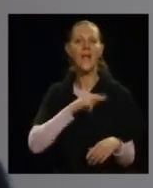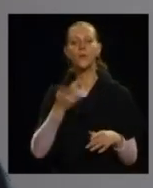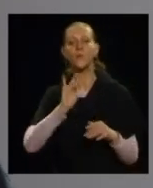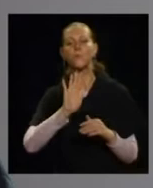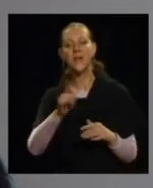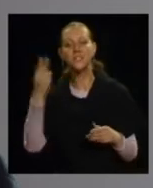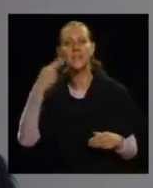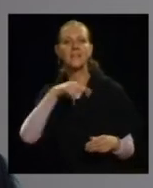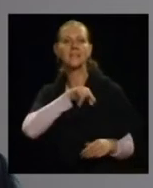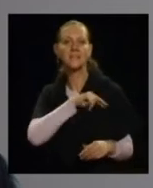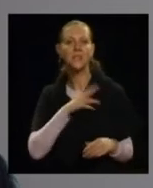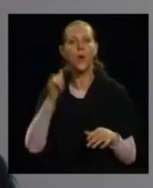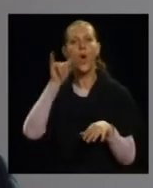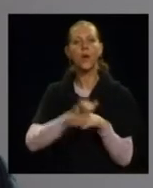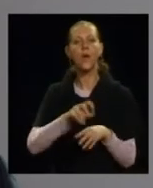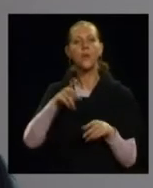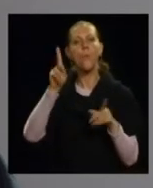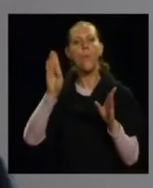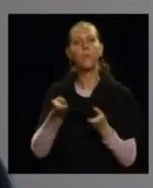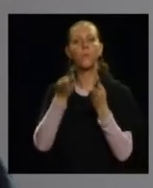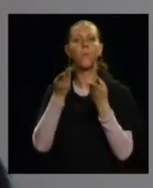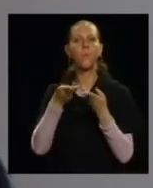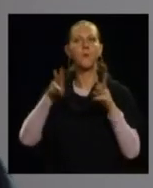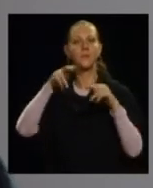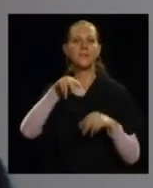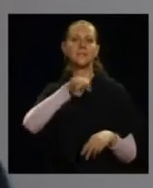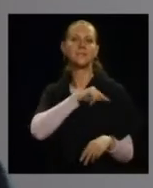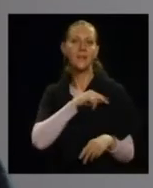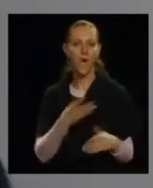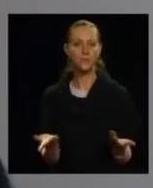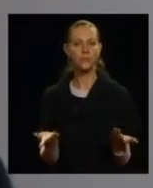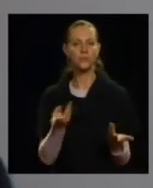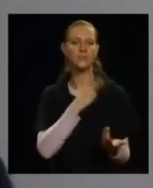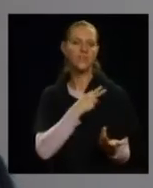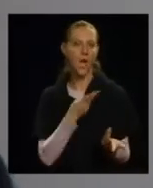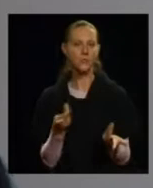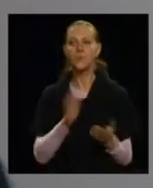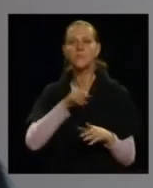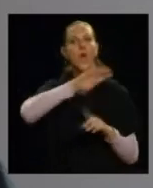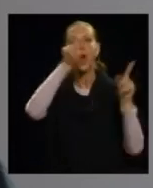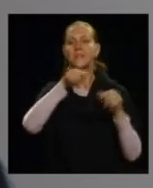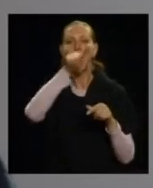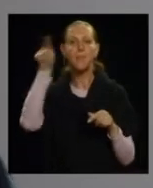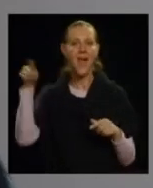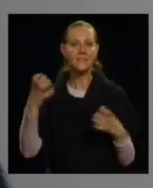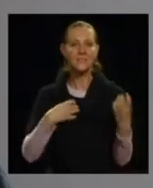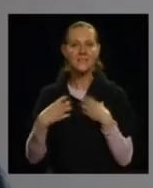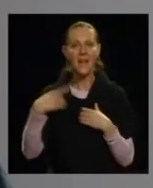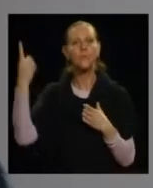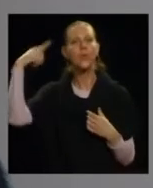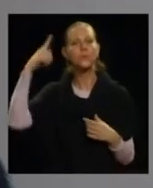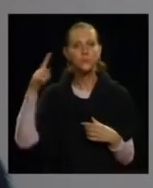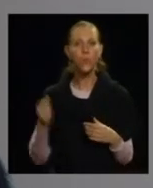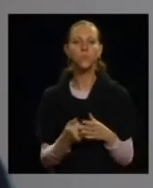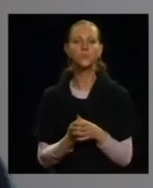díjasok, aranyhorgony díjasok, és így nem csak a táblán szereplő